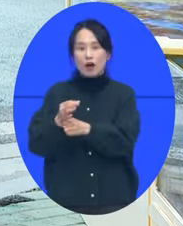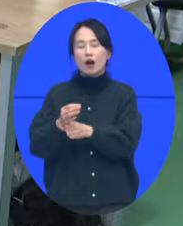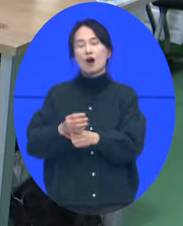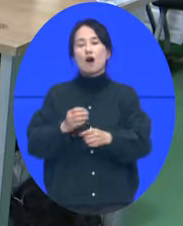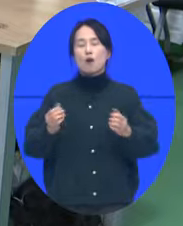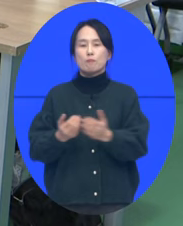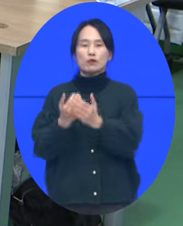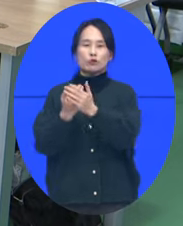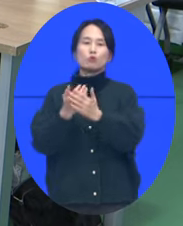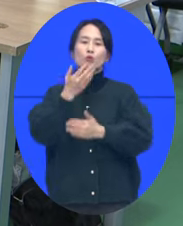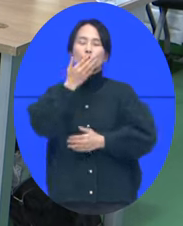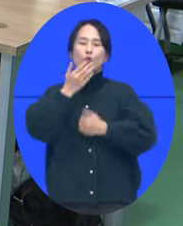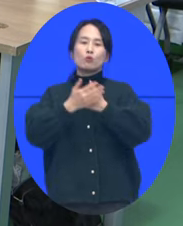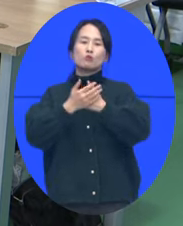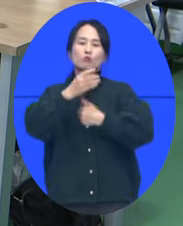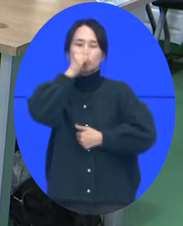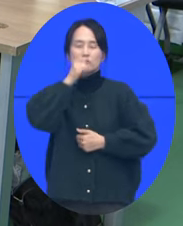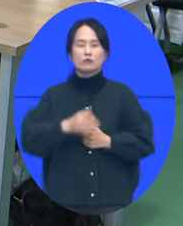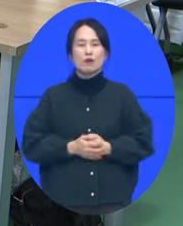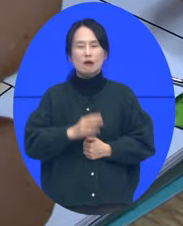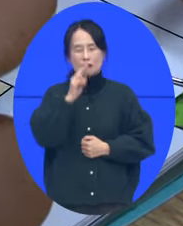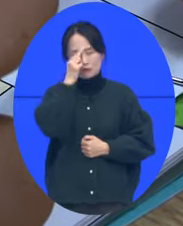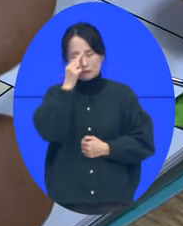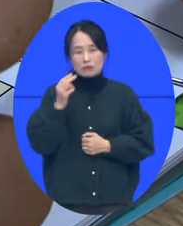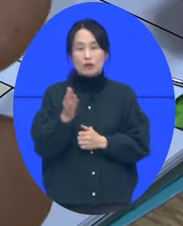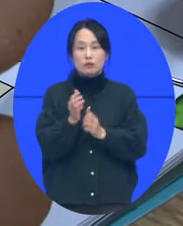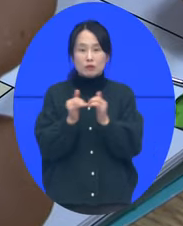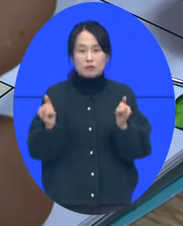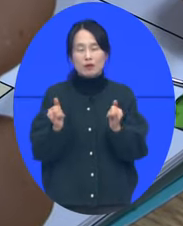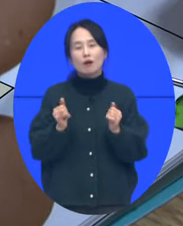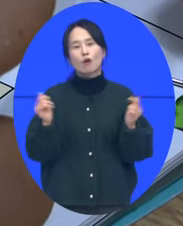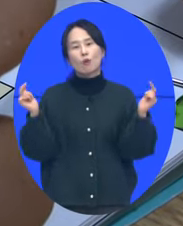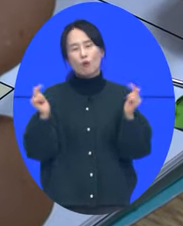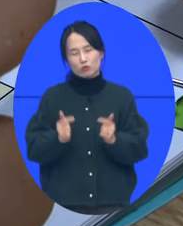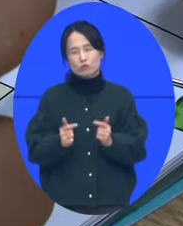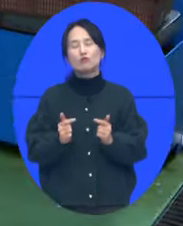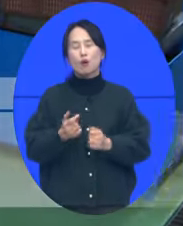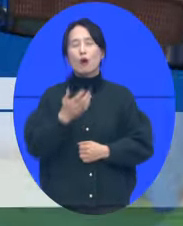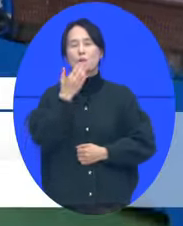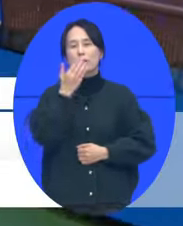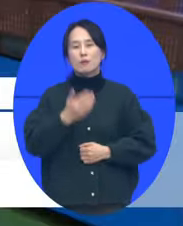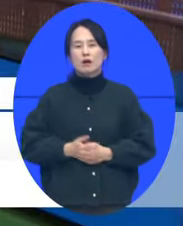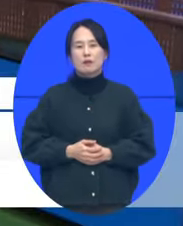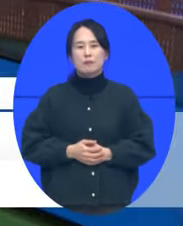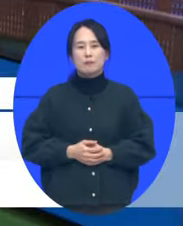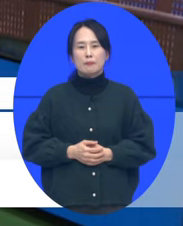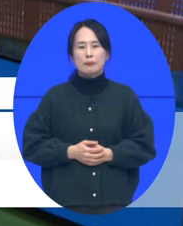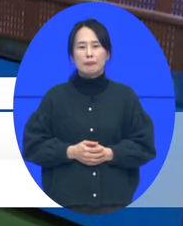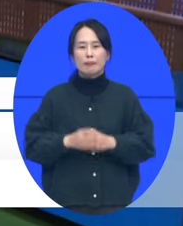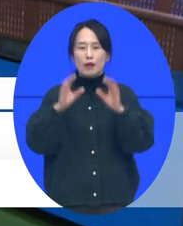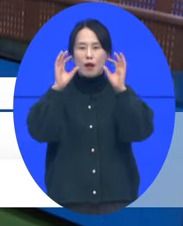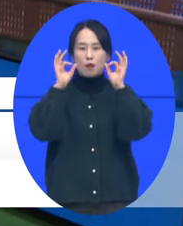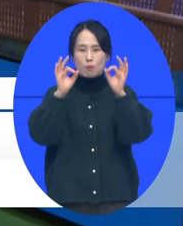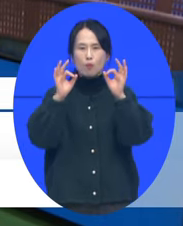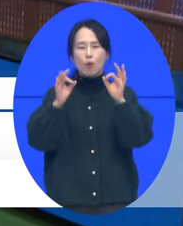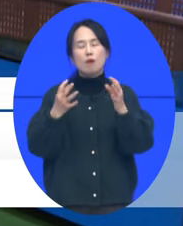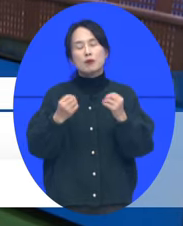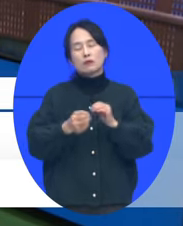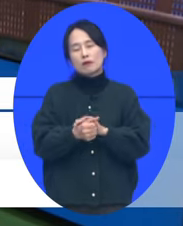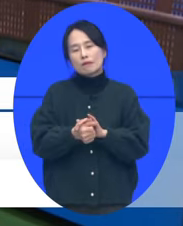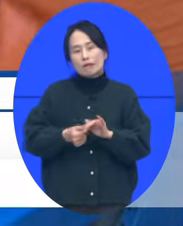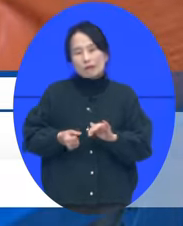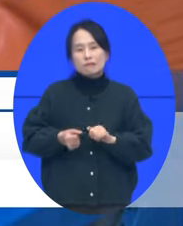됩니다. 근심 가득하던 어민들은 잠시나마 시름을 놓아봅니다. 방송 보고 많이 유축이 돼가지고